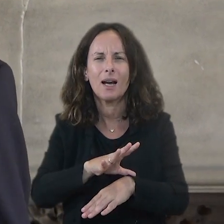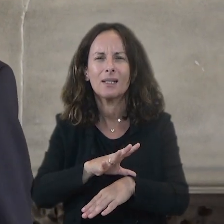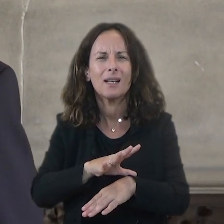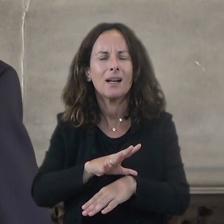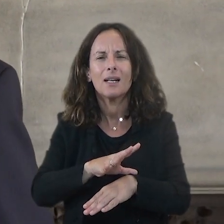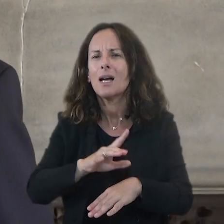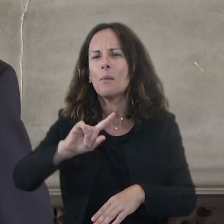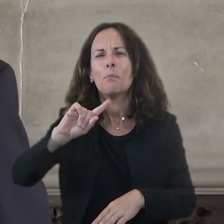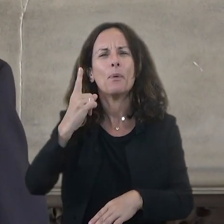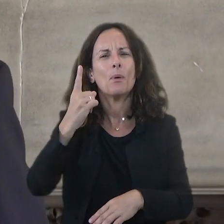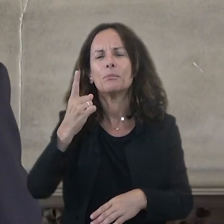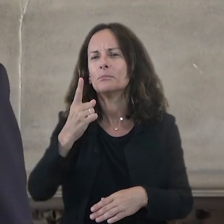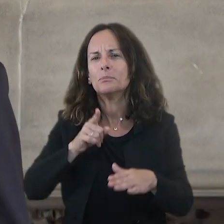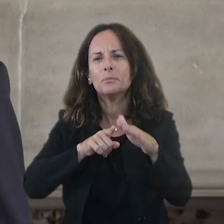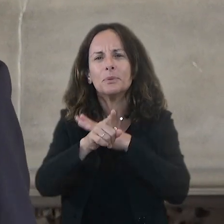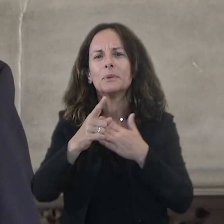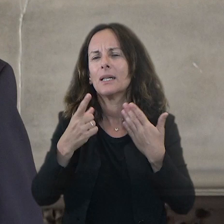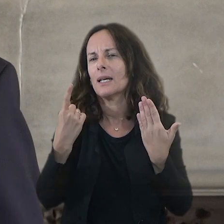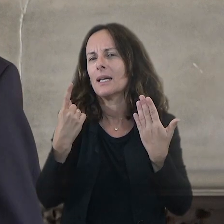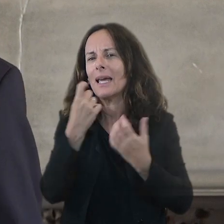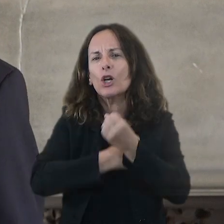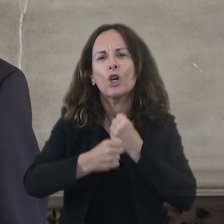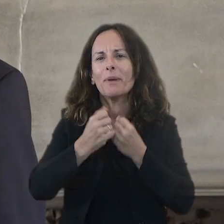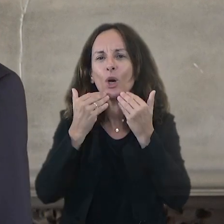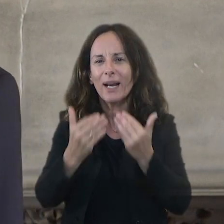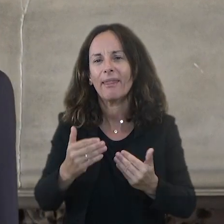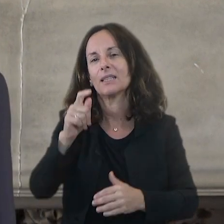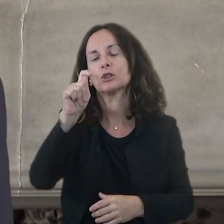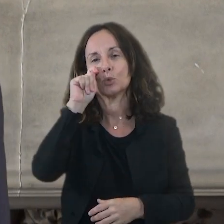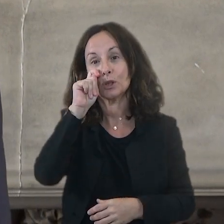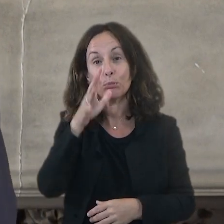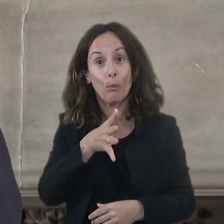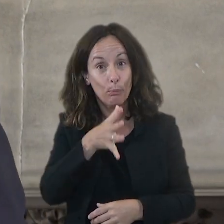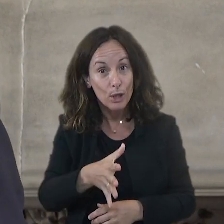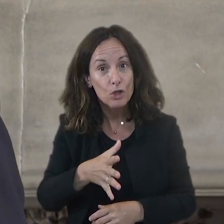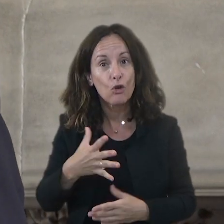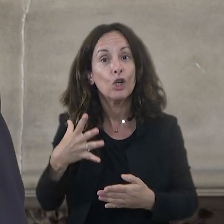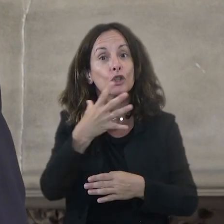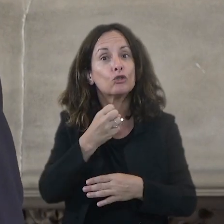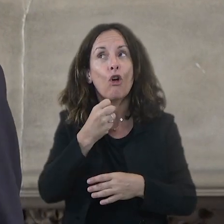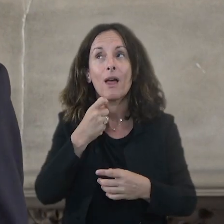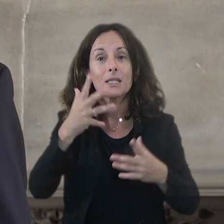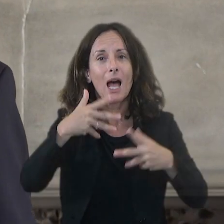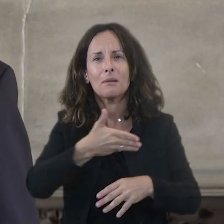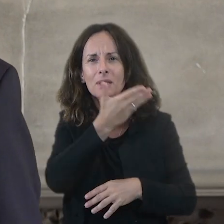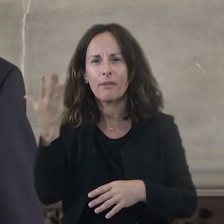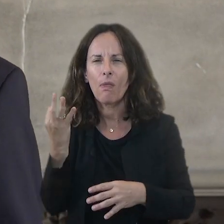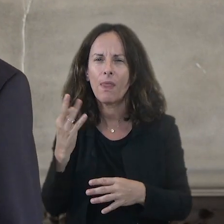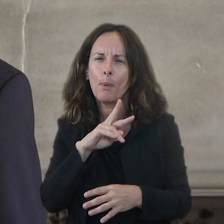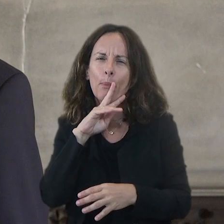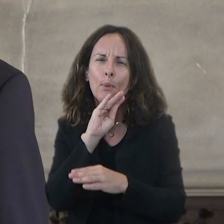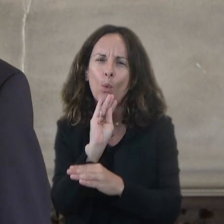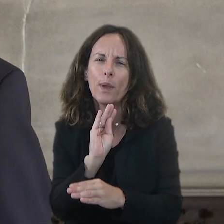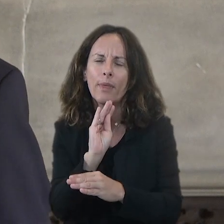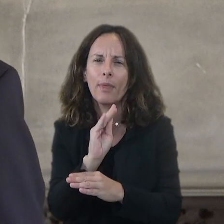que té com a principal motor econòmic el turisme. Per això és un sector que hem de cuidar de totes les administracions, l'hem de mimar i hem de